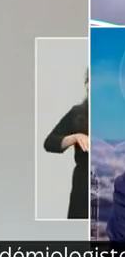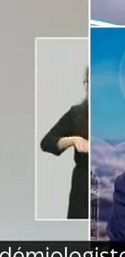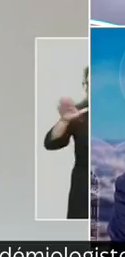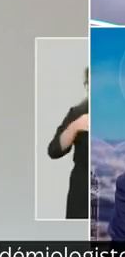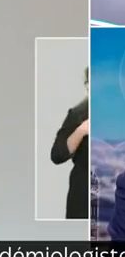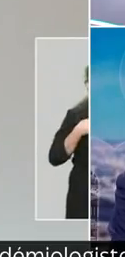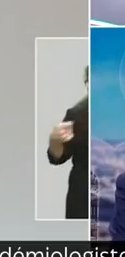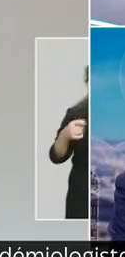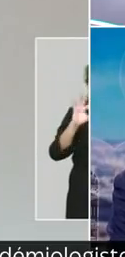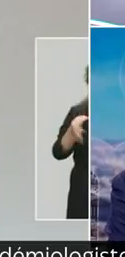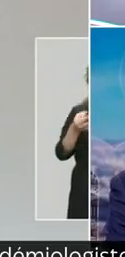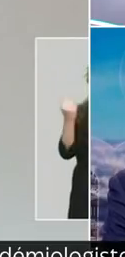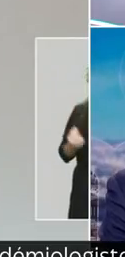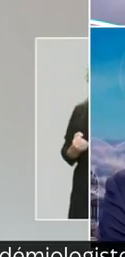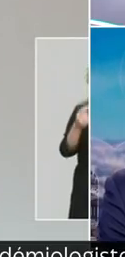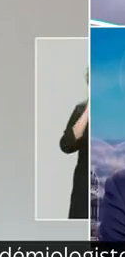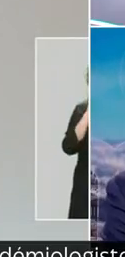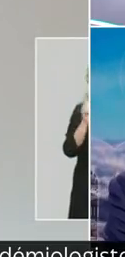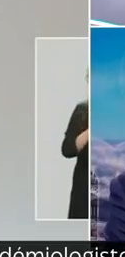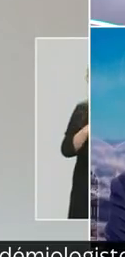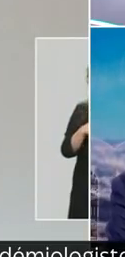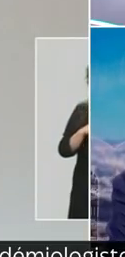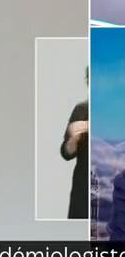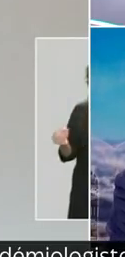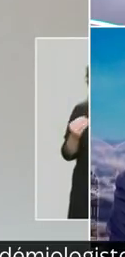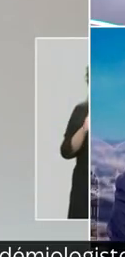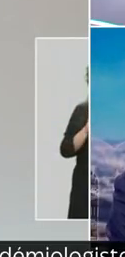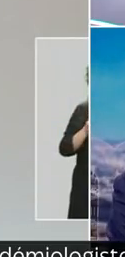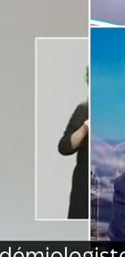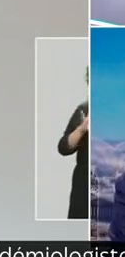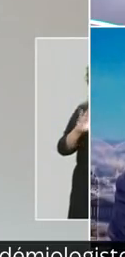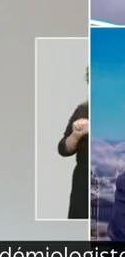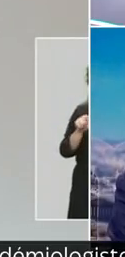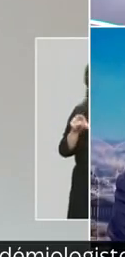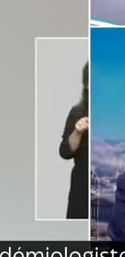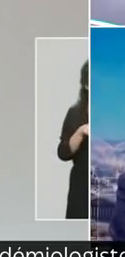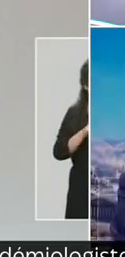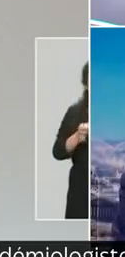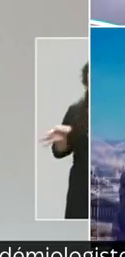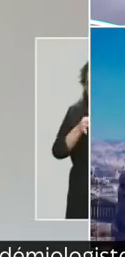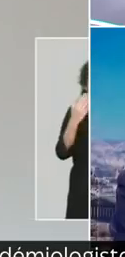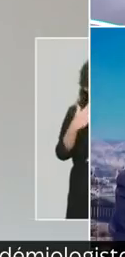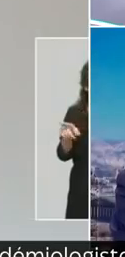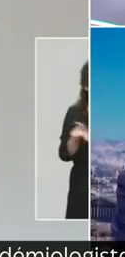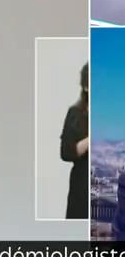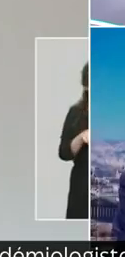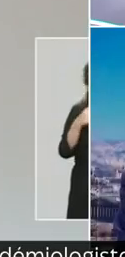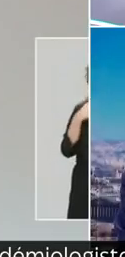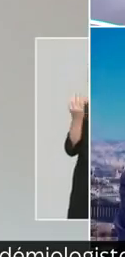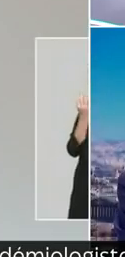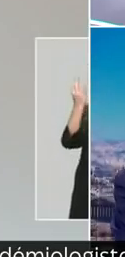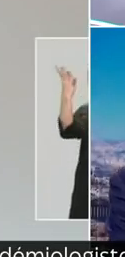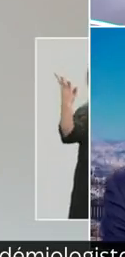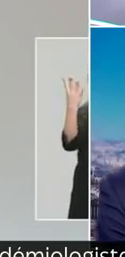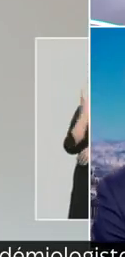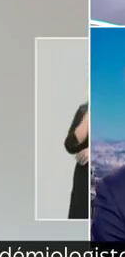personnel, qu'ils allaient avoir du mal à absorber cette cinquième vague. Et ça, ce n'est pas un sujet qui a été du tout abordé. Comment le système de santé va s'organiser